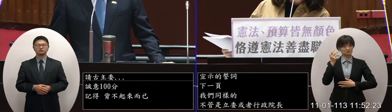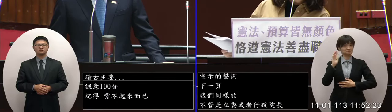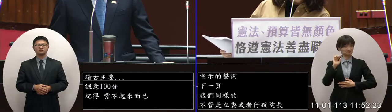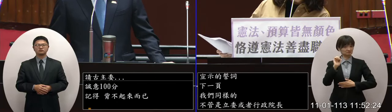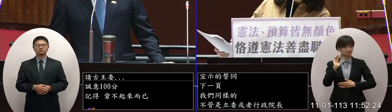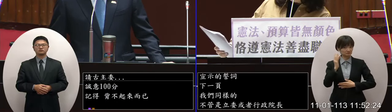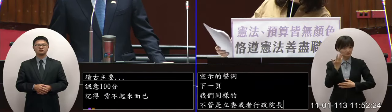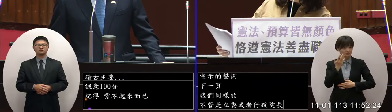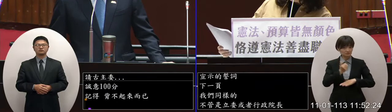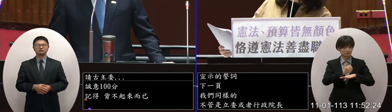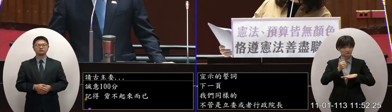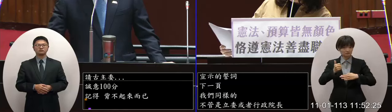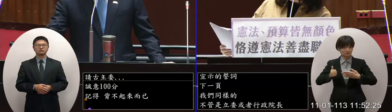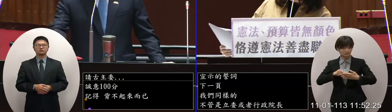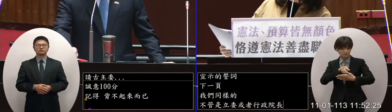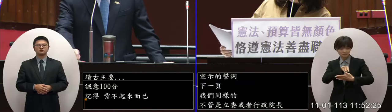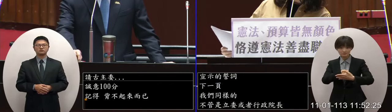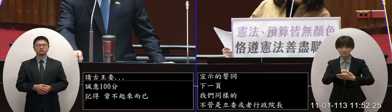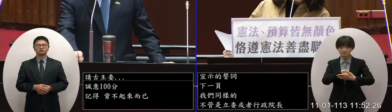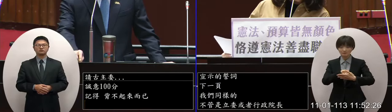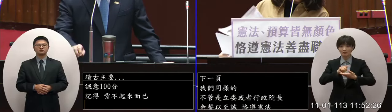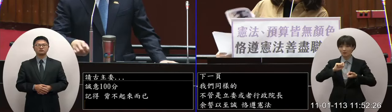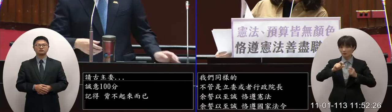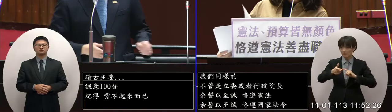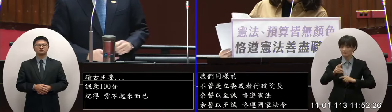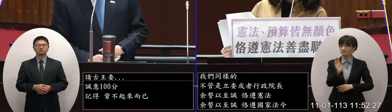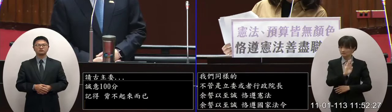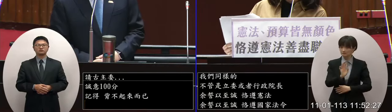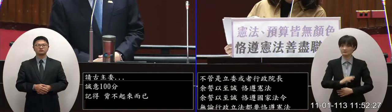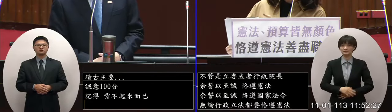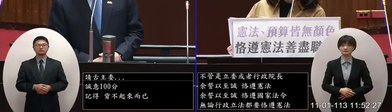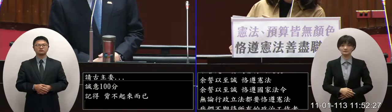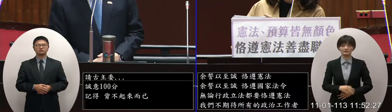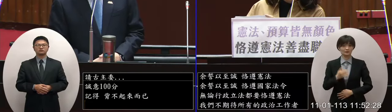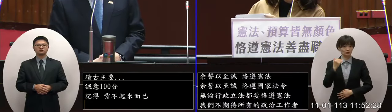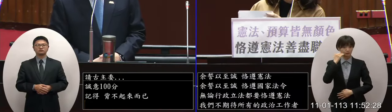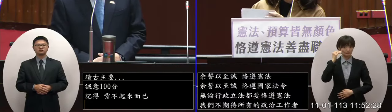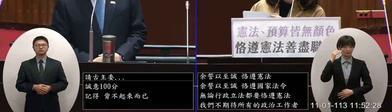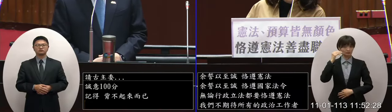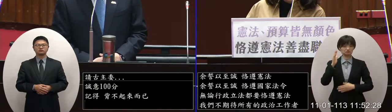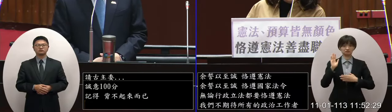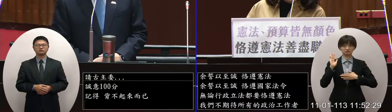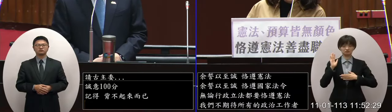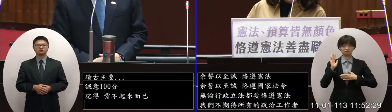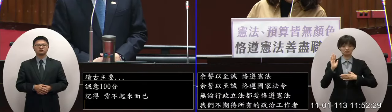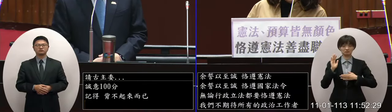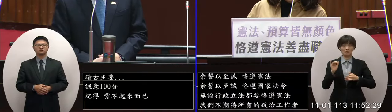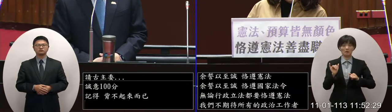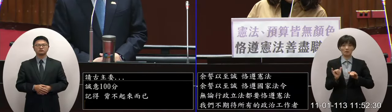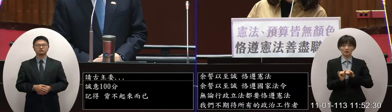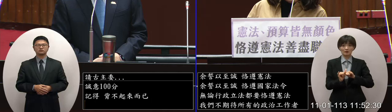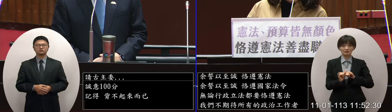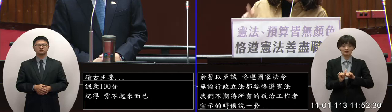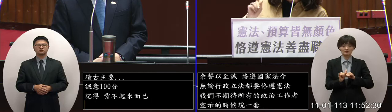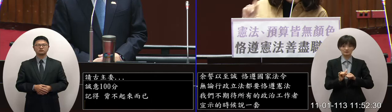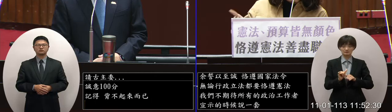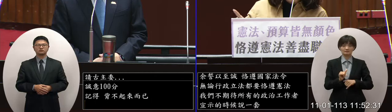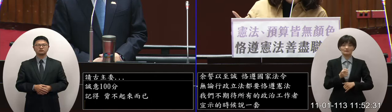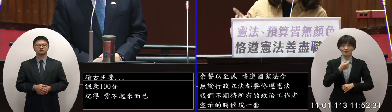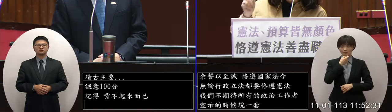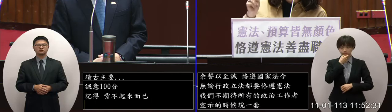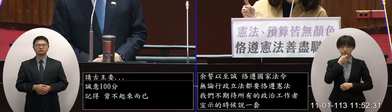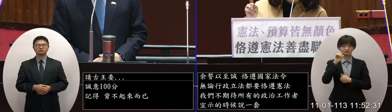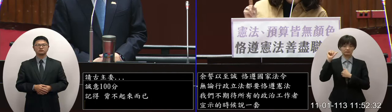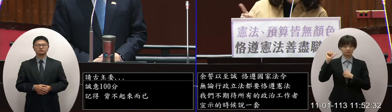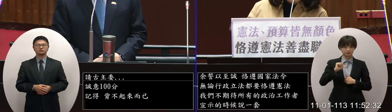际的作为又是另一套。如为誓言，愿受最严厉之制裁，民